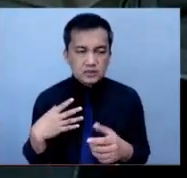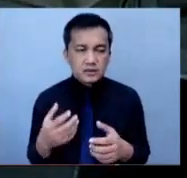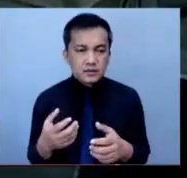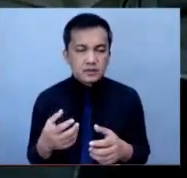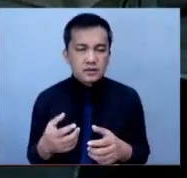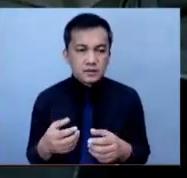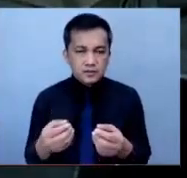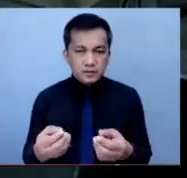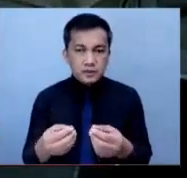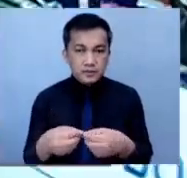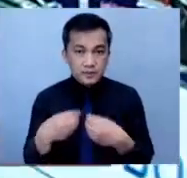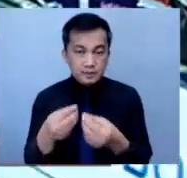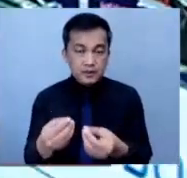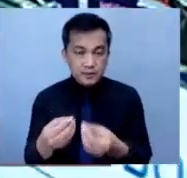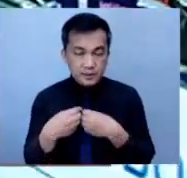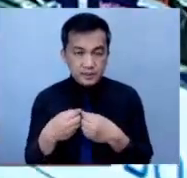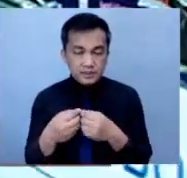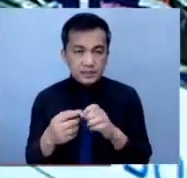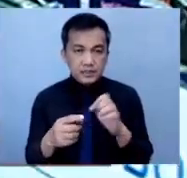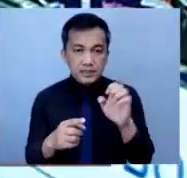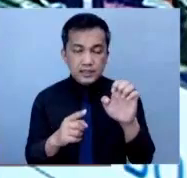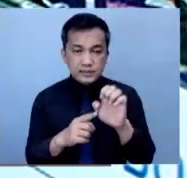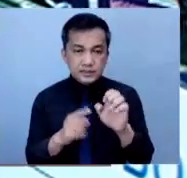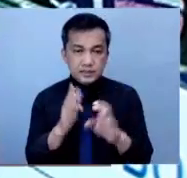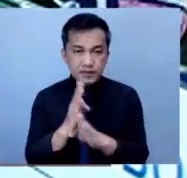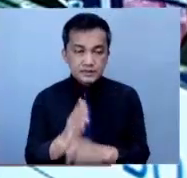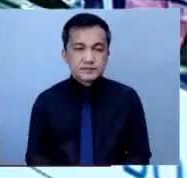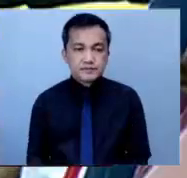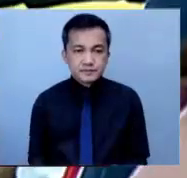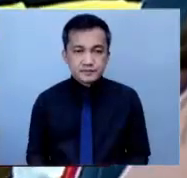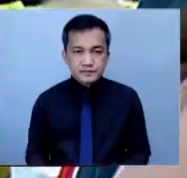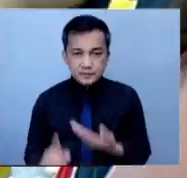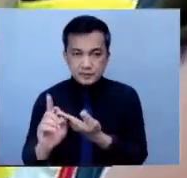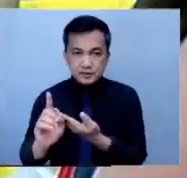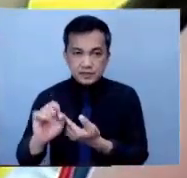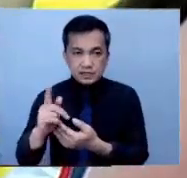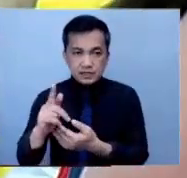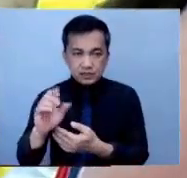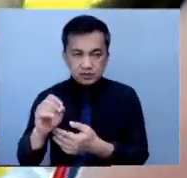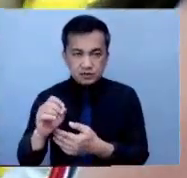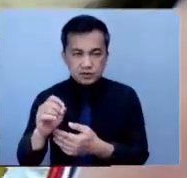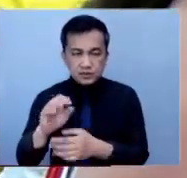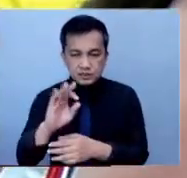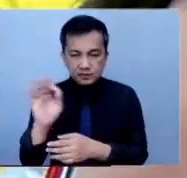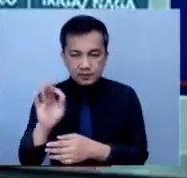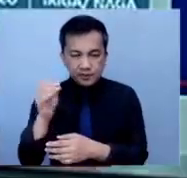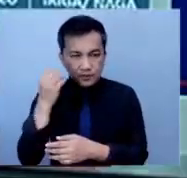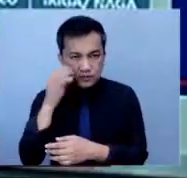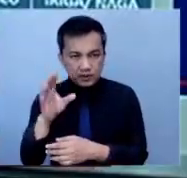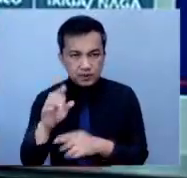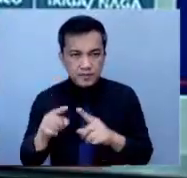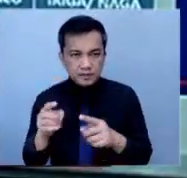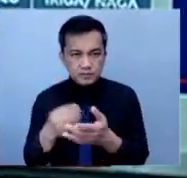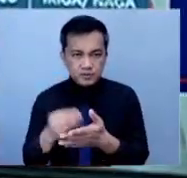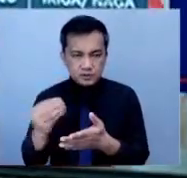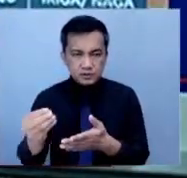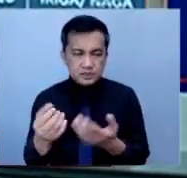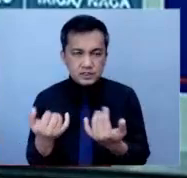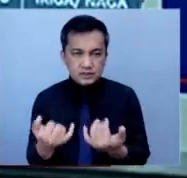mabigyan sila ng extra bus. Si Angelo naman, sa Biyernes pa balak umuwi ng probinsya pero bumili na ng ticket ngayong